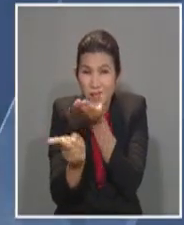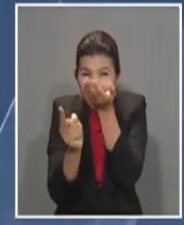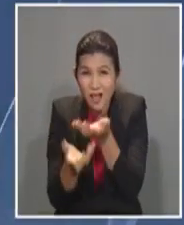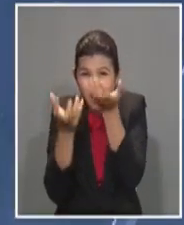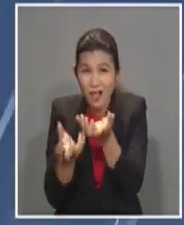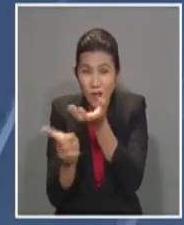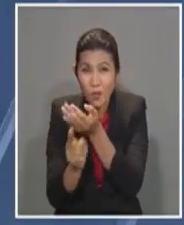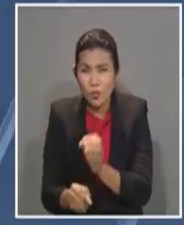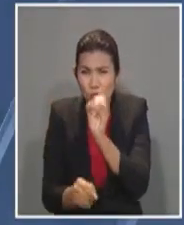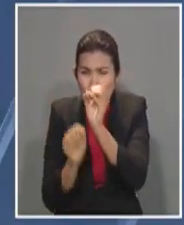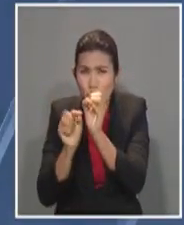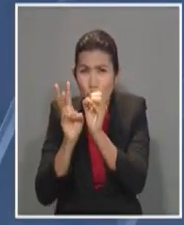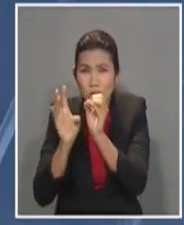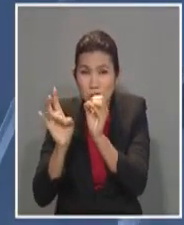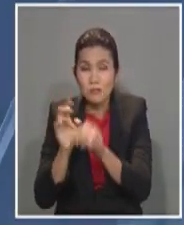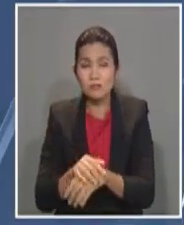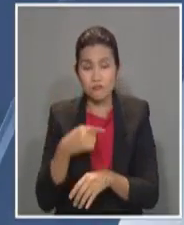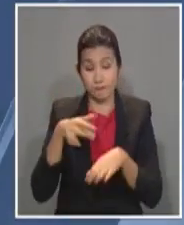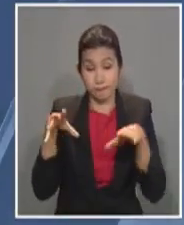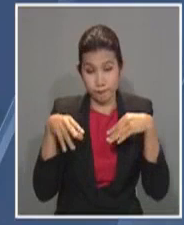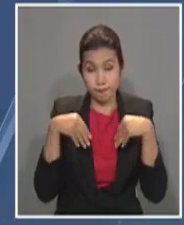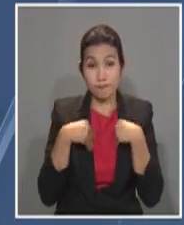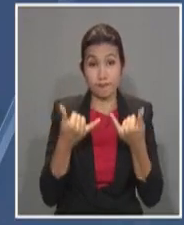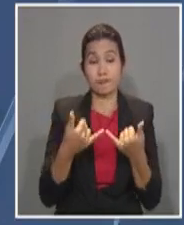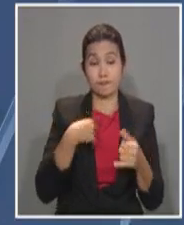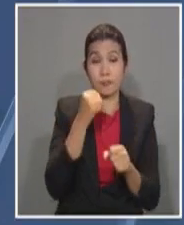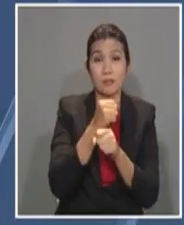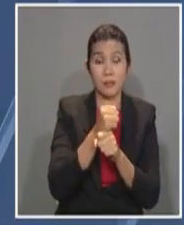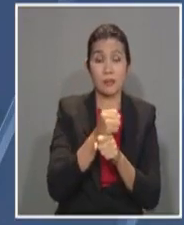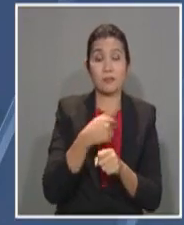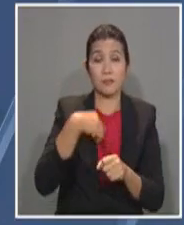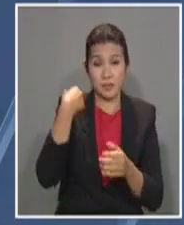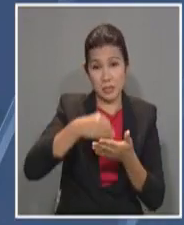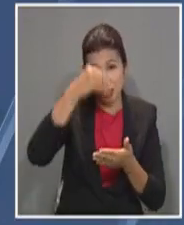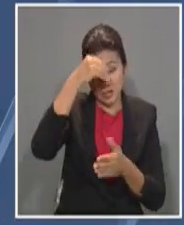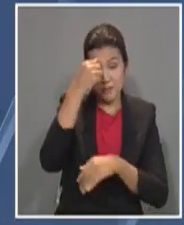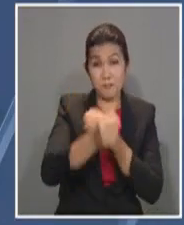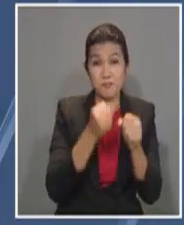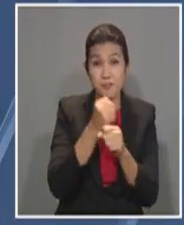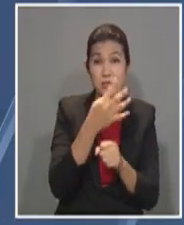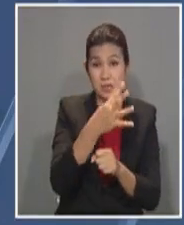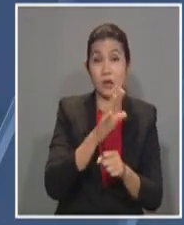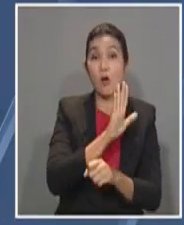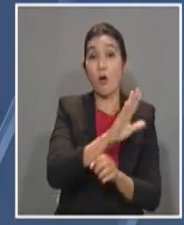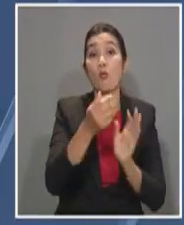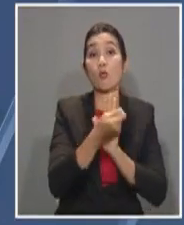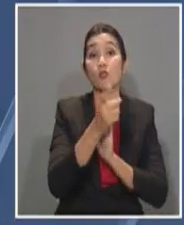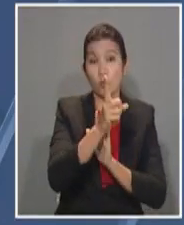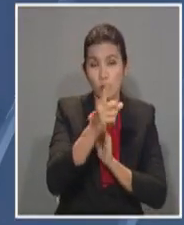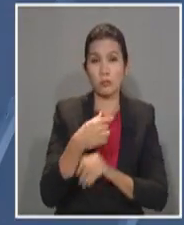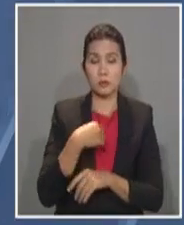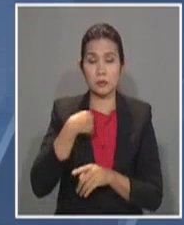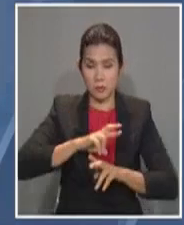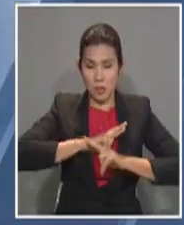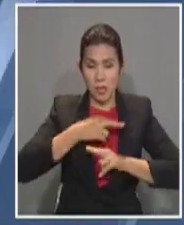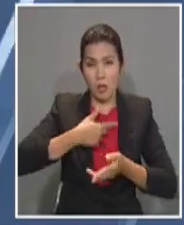นปกเกตรับสารภาพนะคะว่าเรียนอยู่ปีที่4ของสถาบันอุดมศึกษาแห่งหนึ่งในจังหวัดอุดรธานียอมรับว่าเสพย